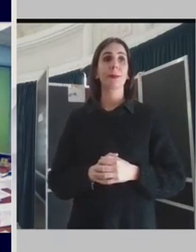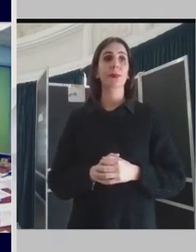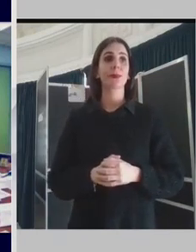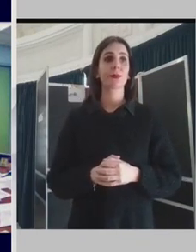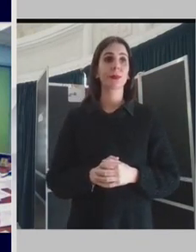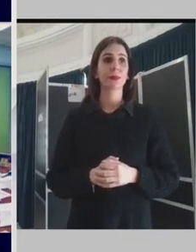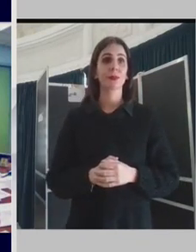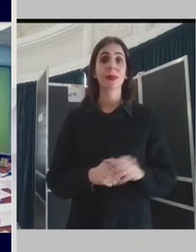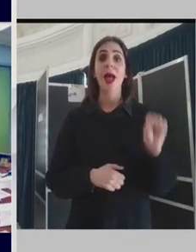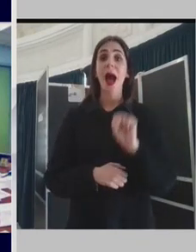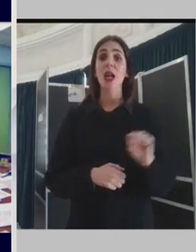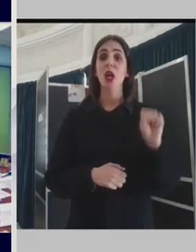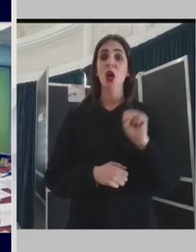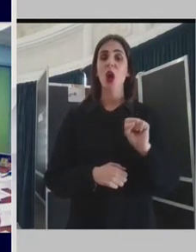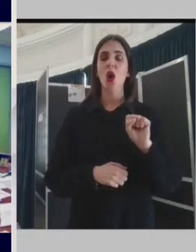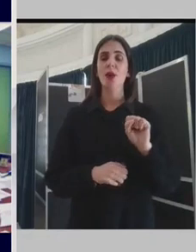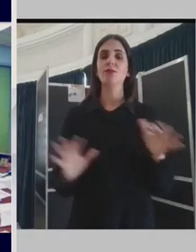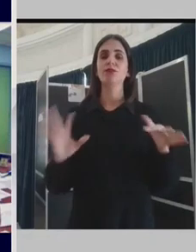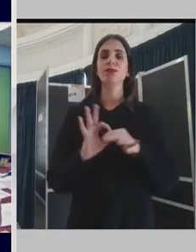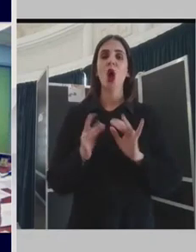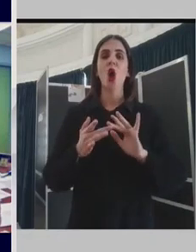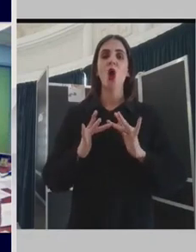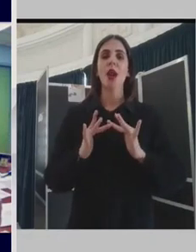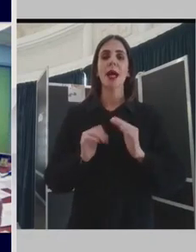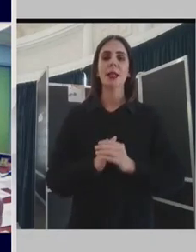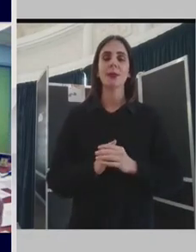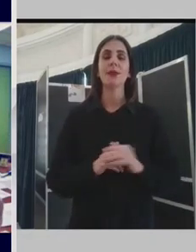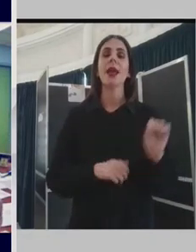Alle ore è online. Angelini?